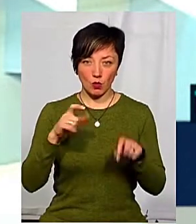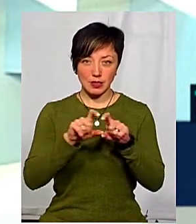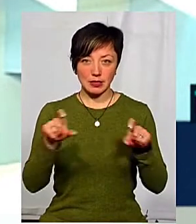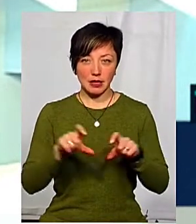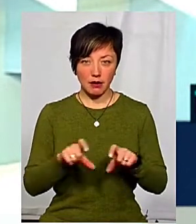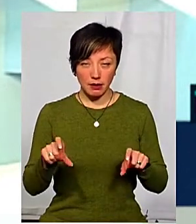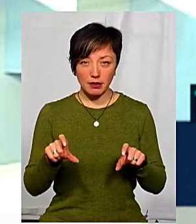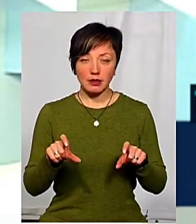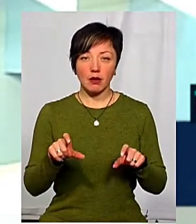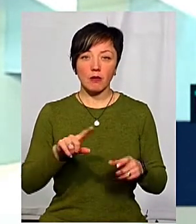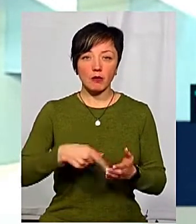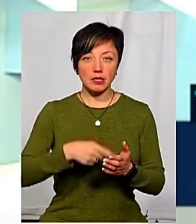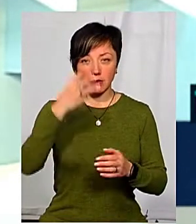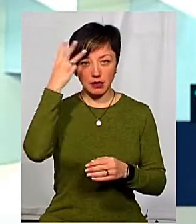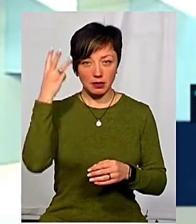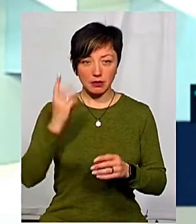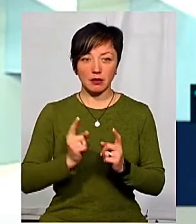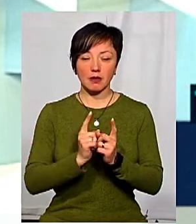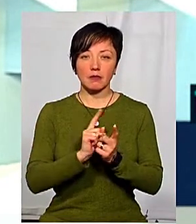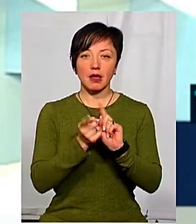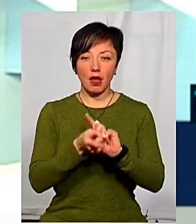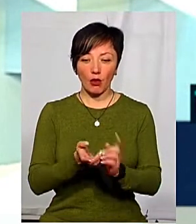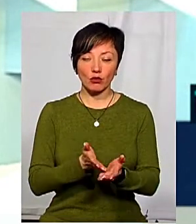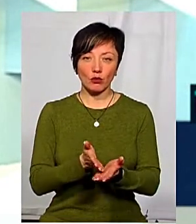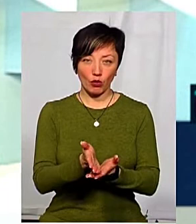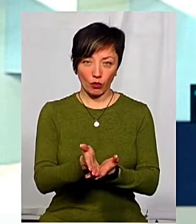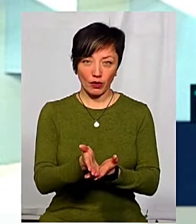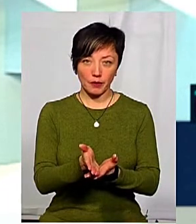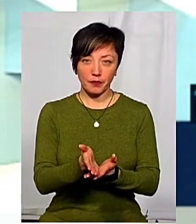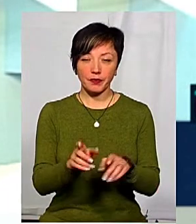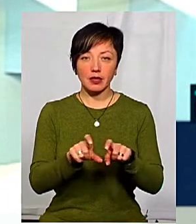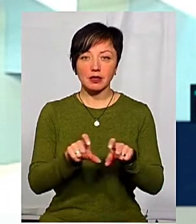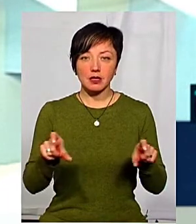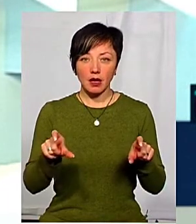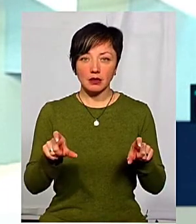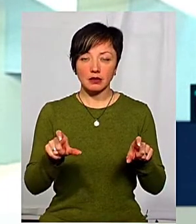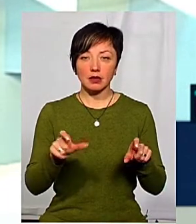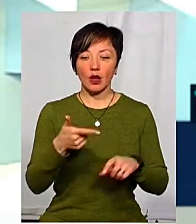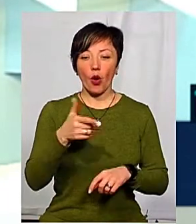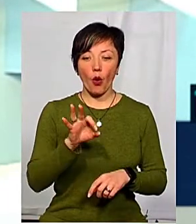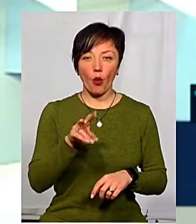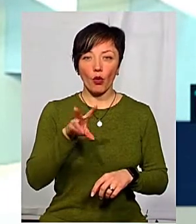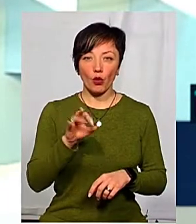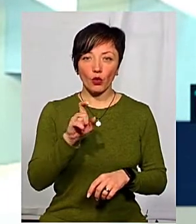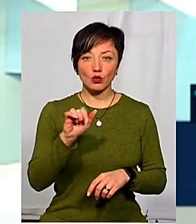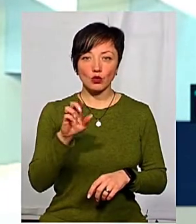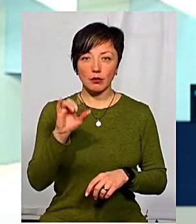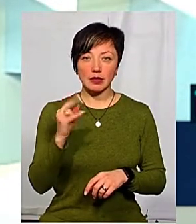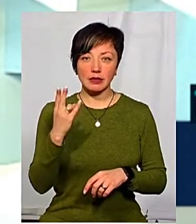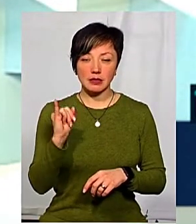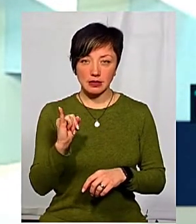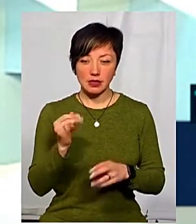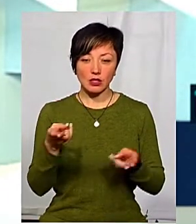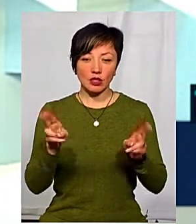заклади, по місту Хмельницького вони міняють профіль. Заклад Голозубинецький залишається працювати, просто